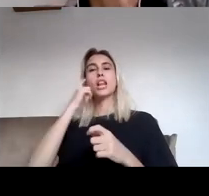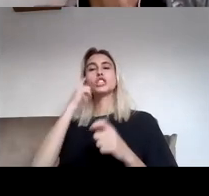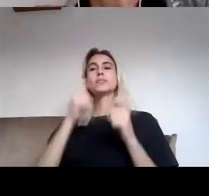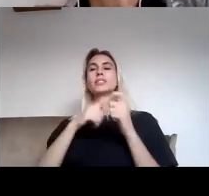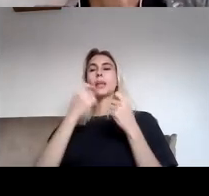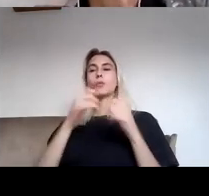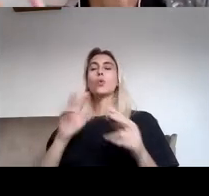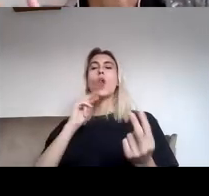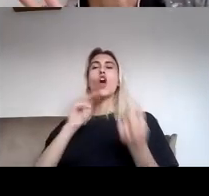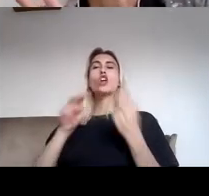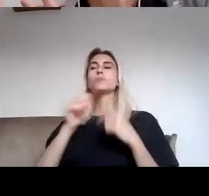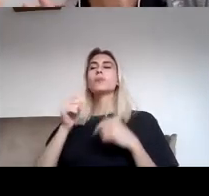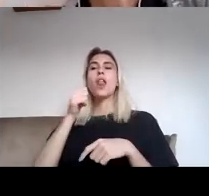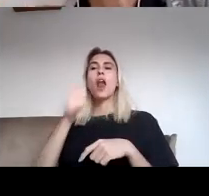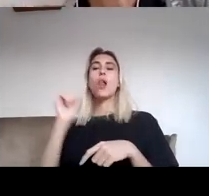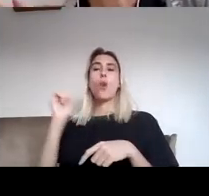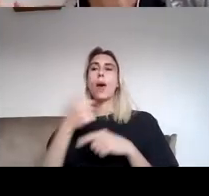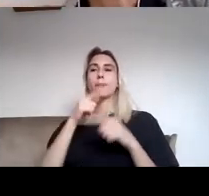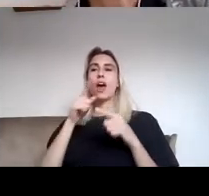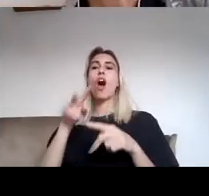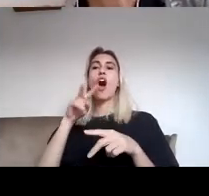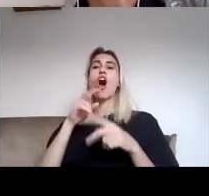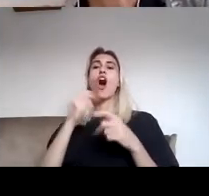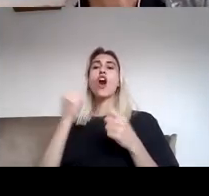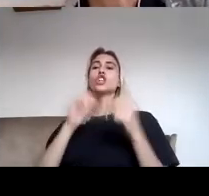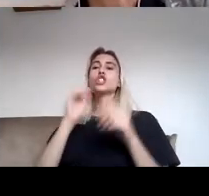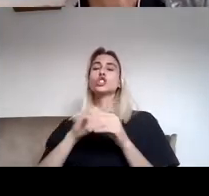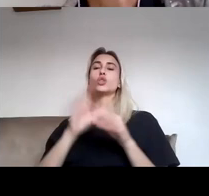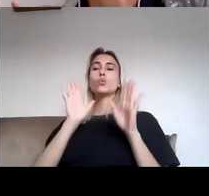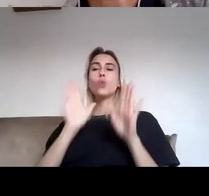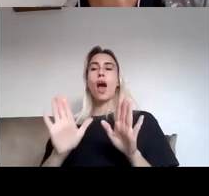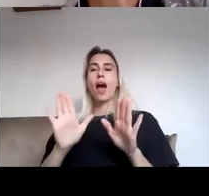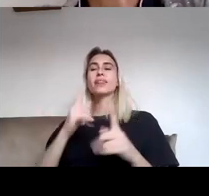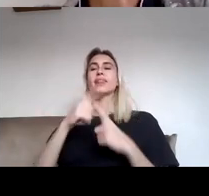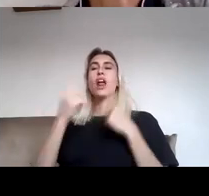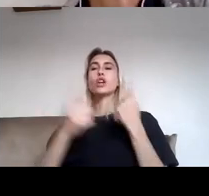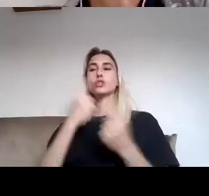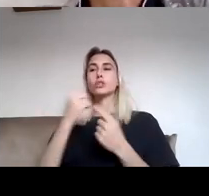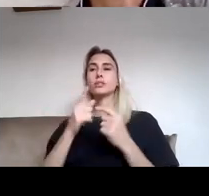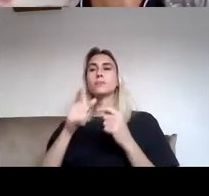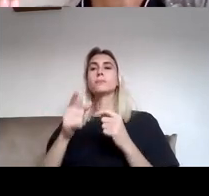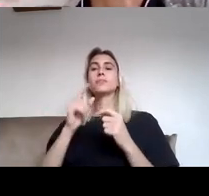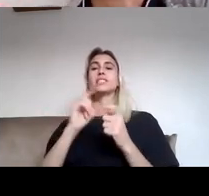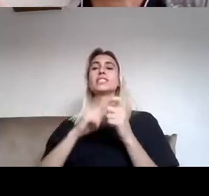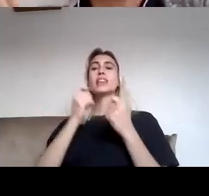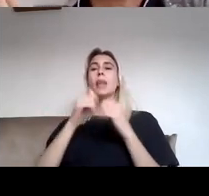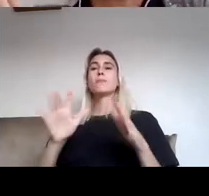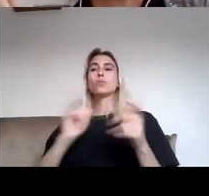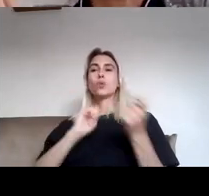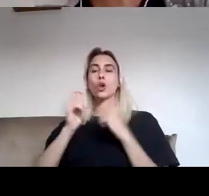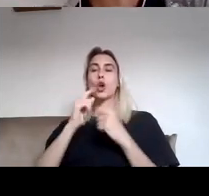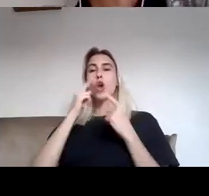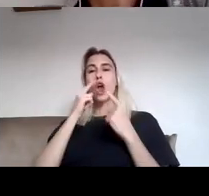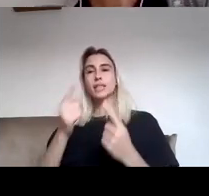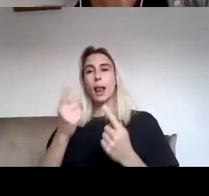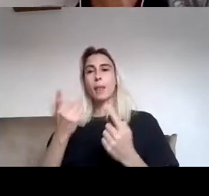ulaşım kanallarında önemli. Özellikle araç içerisinde ve duraklardaki teknolojilerle beraber bilişim sistemlerinin kullanılması, sesli sistemler, görsel